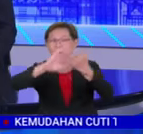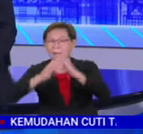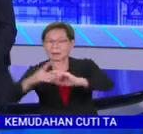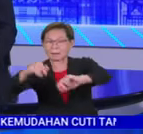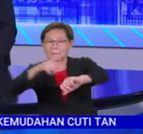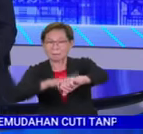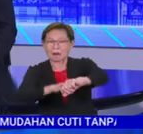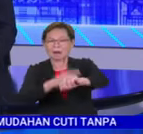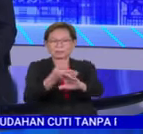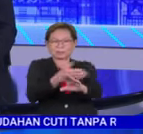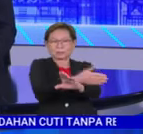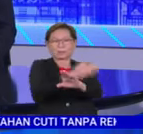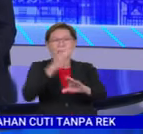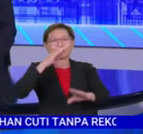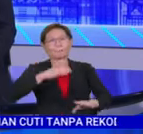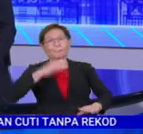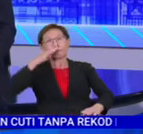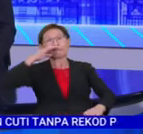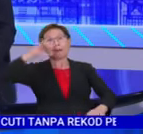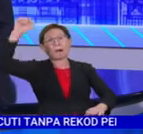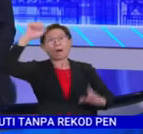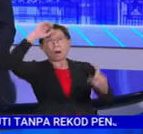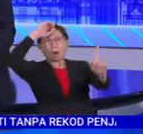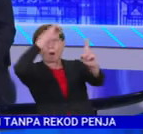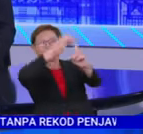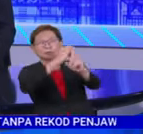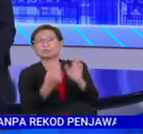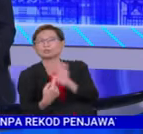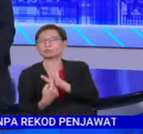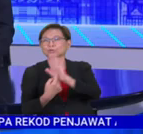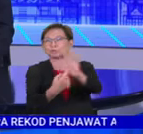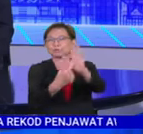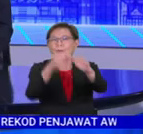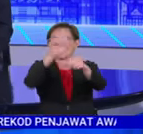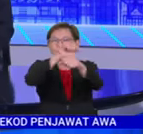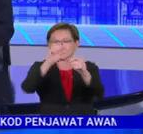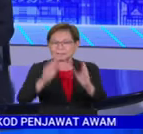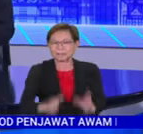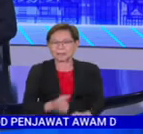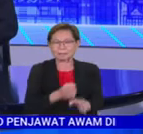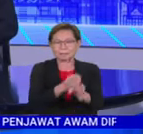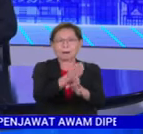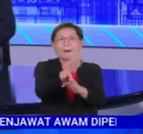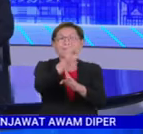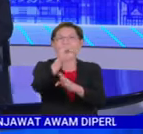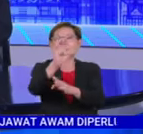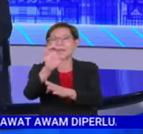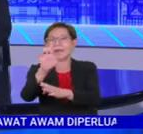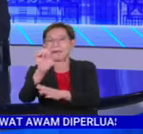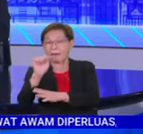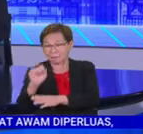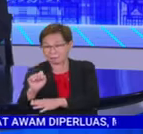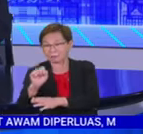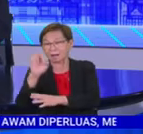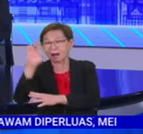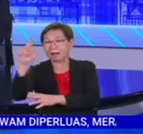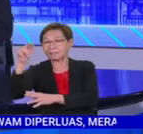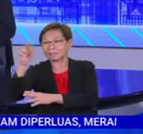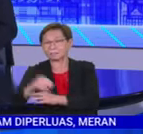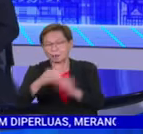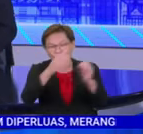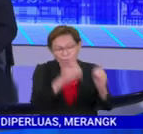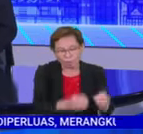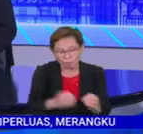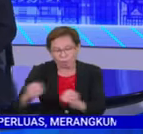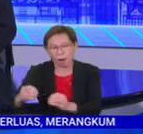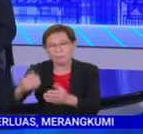era sebelum merdeka. Ya, objektif itu dizahirkan para petugas seksyen berita TV RTM menerusi